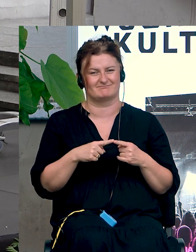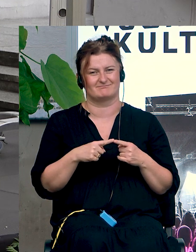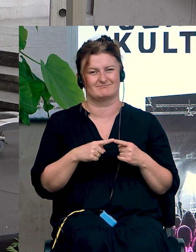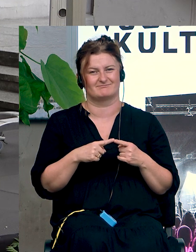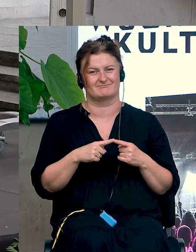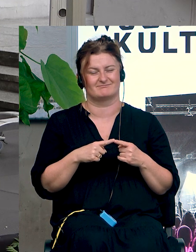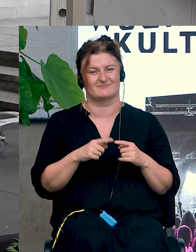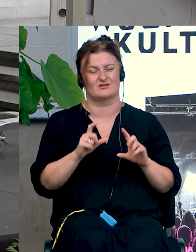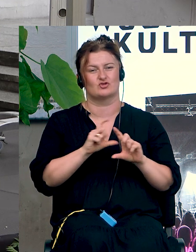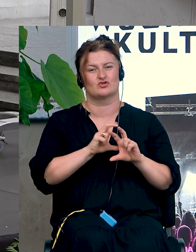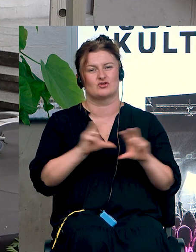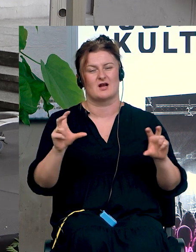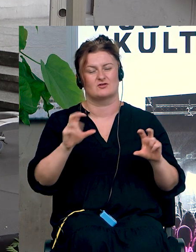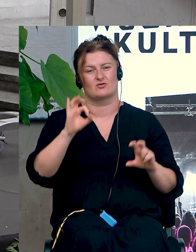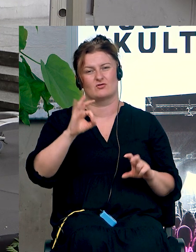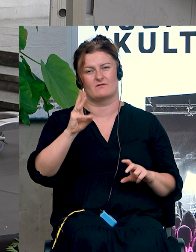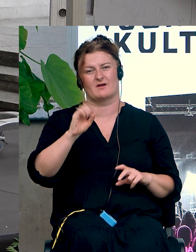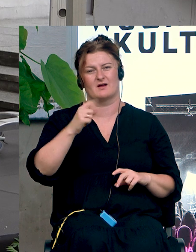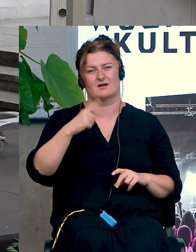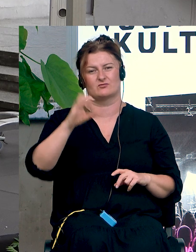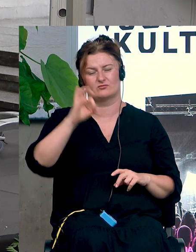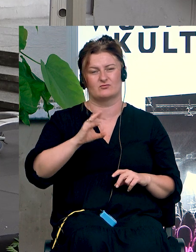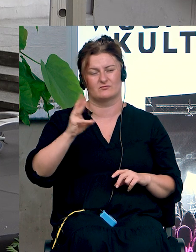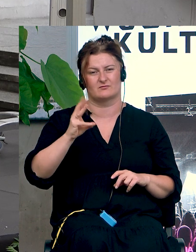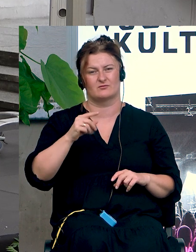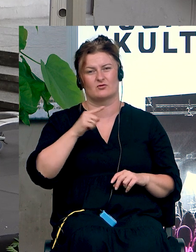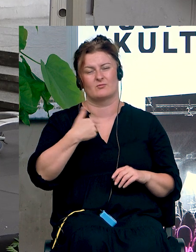чоловіка, який чинив